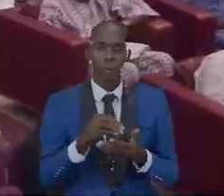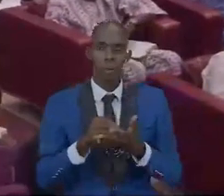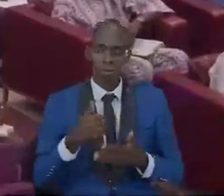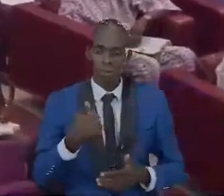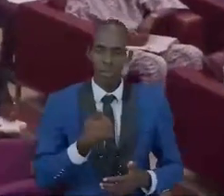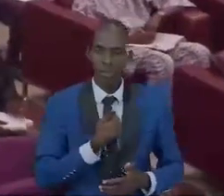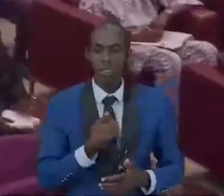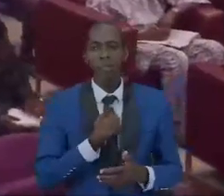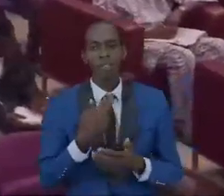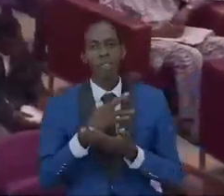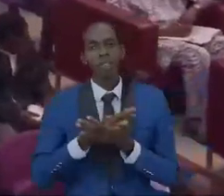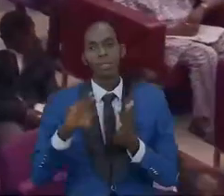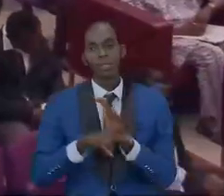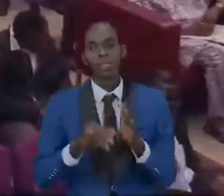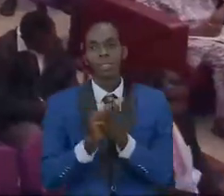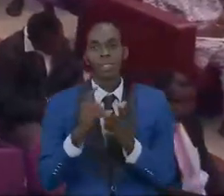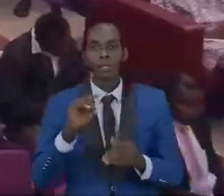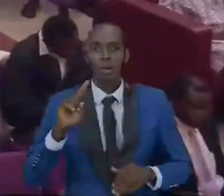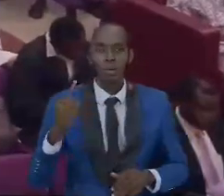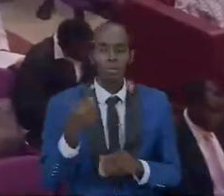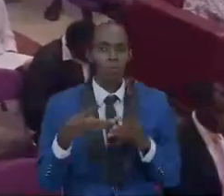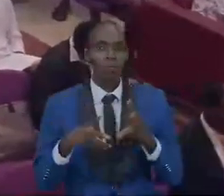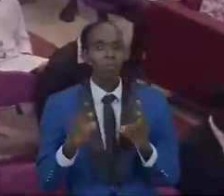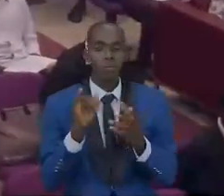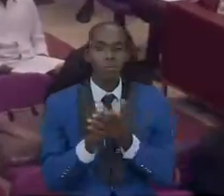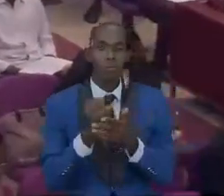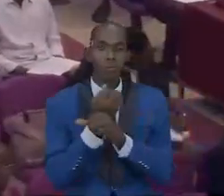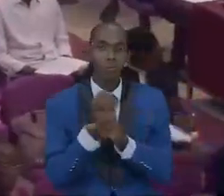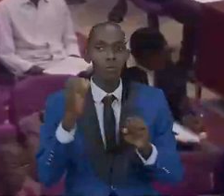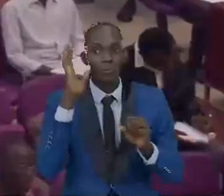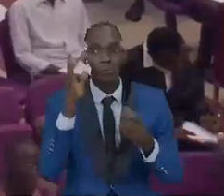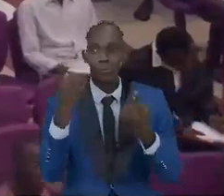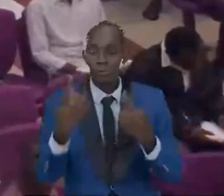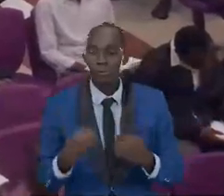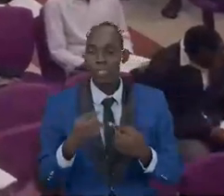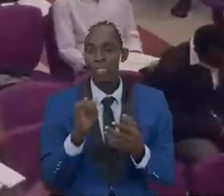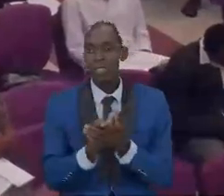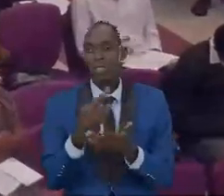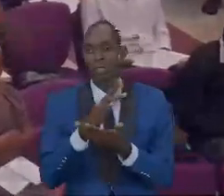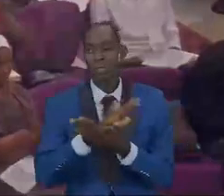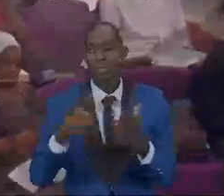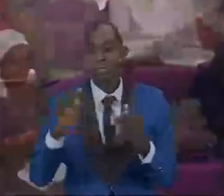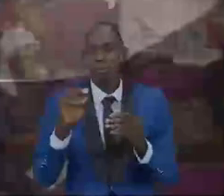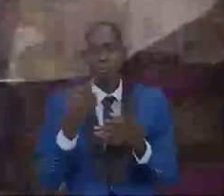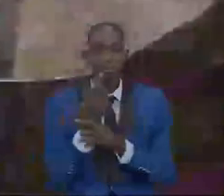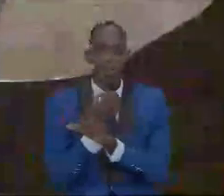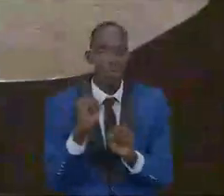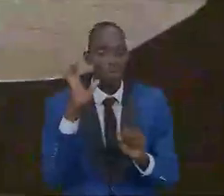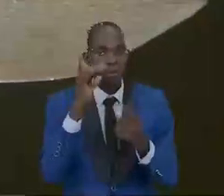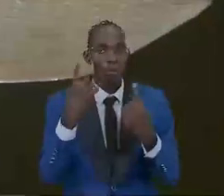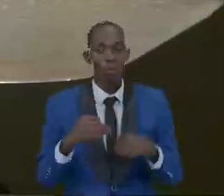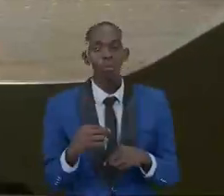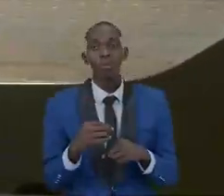la seule voie par laquelle le salut peut venir la rédemption peut venir la justification peut venir